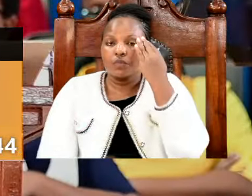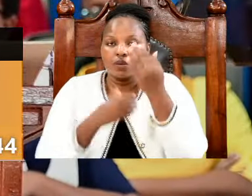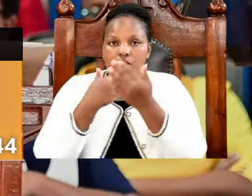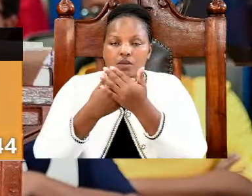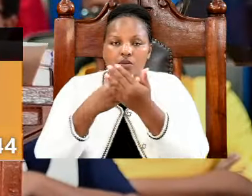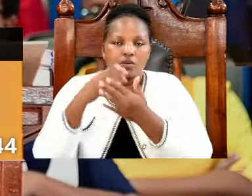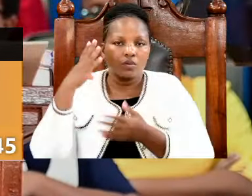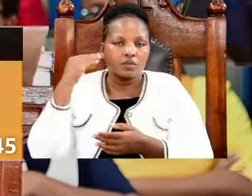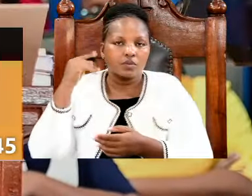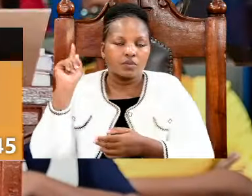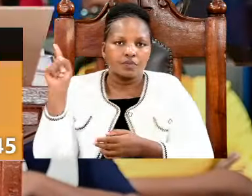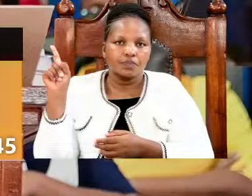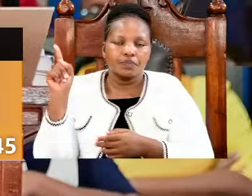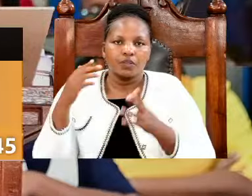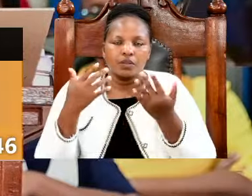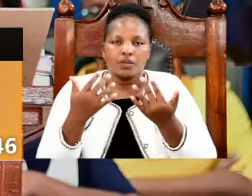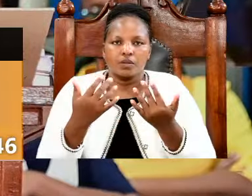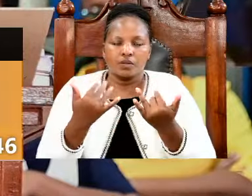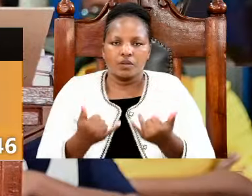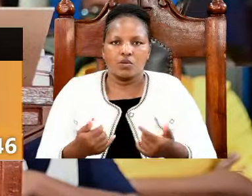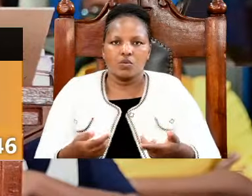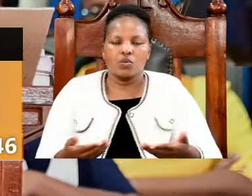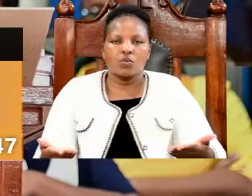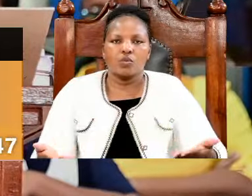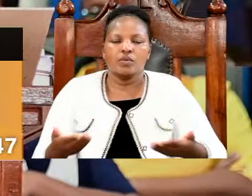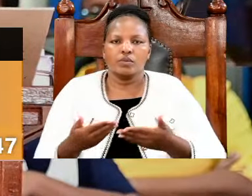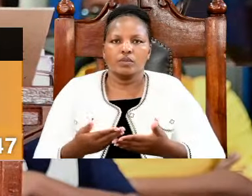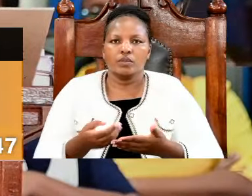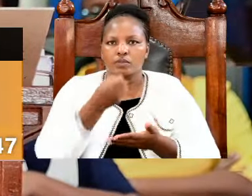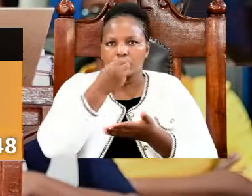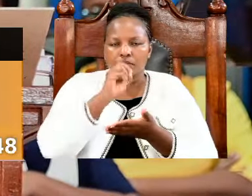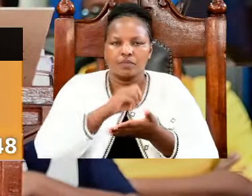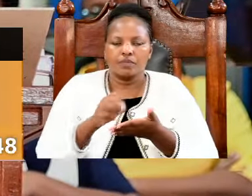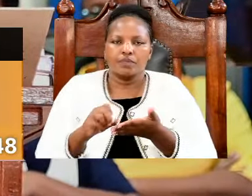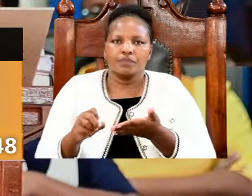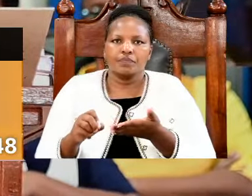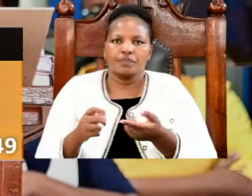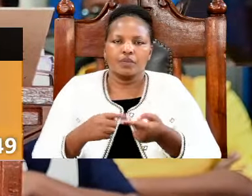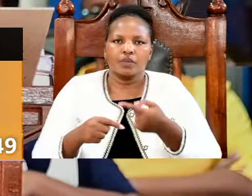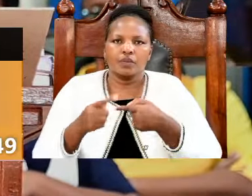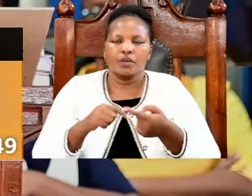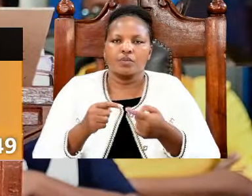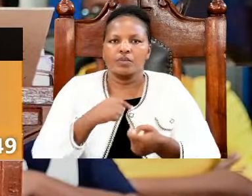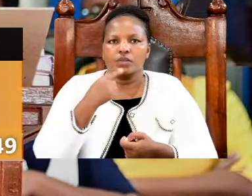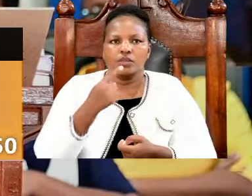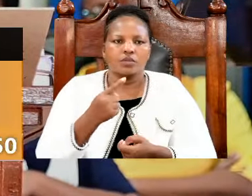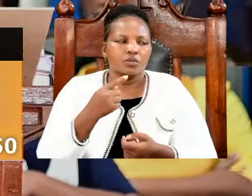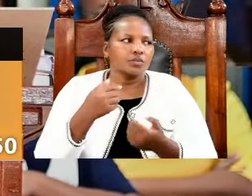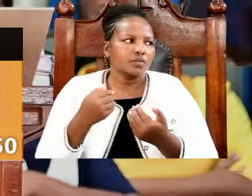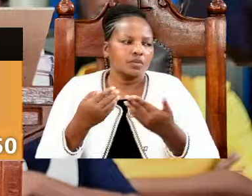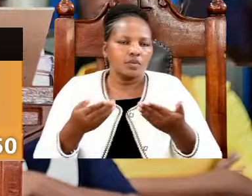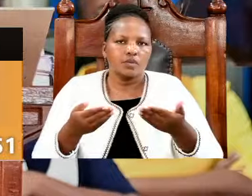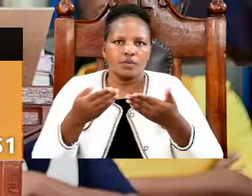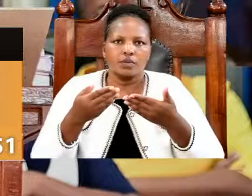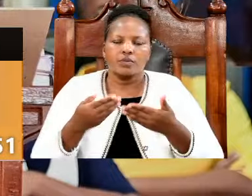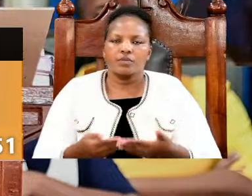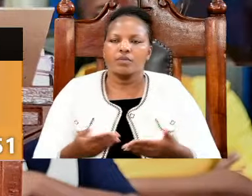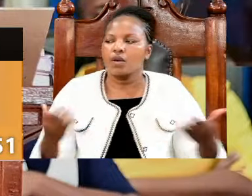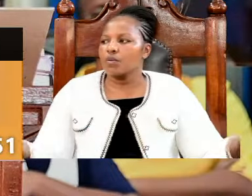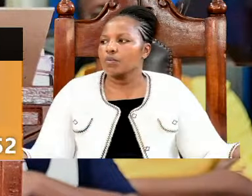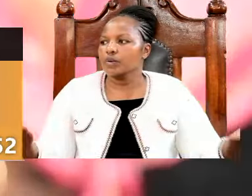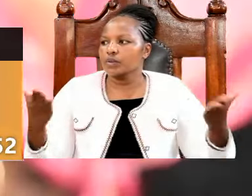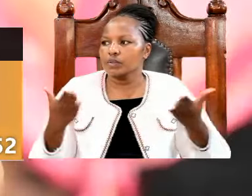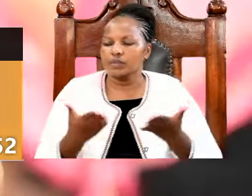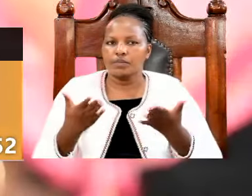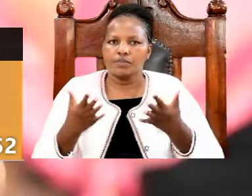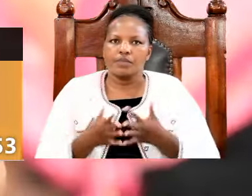sana kwa kunisikiliza. Sasa nitaarika Session Clerk wetu, pia ako na jambo la kusema. Karibu sana